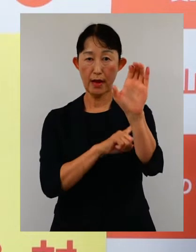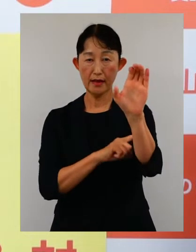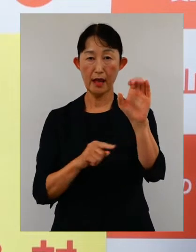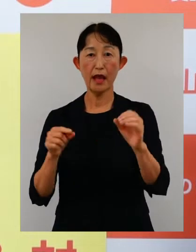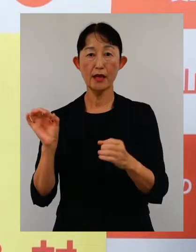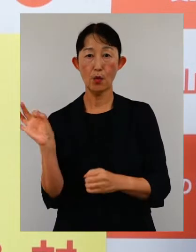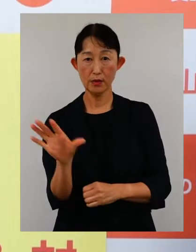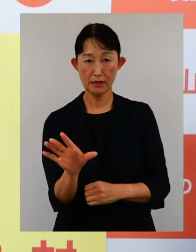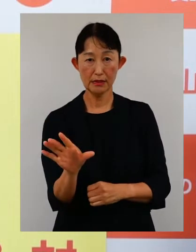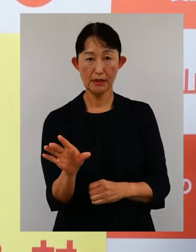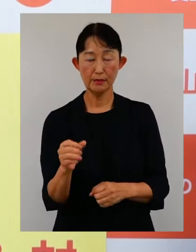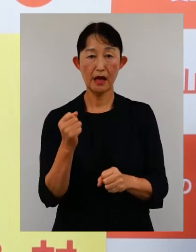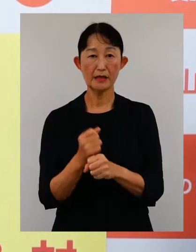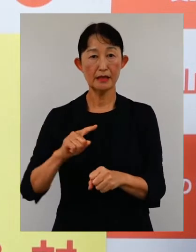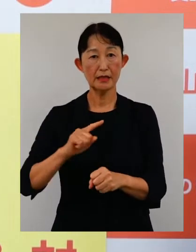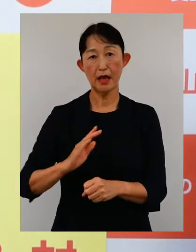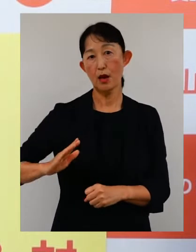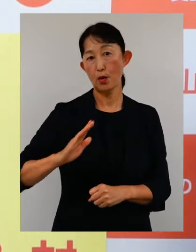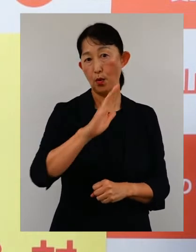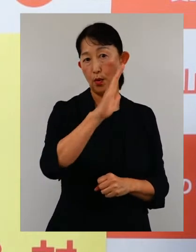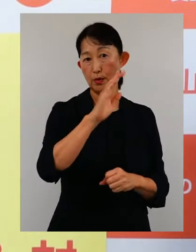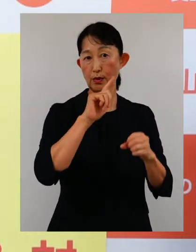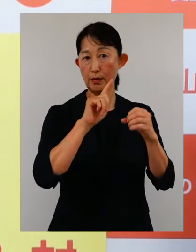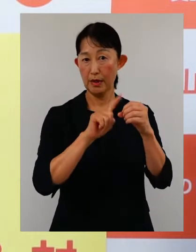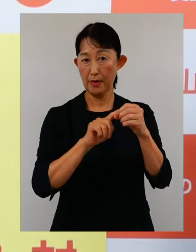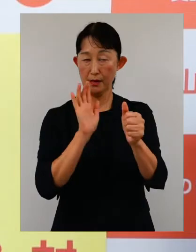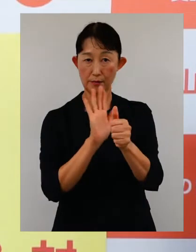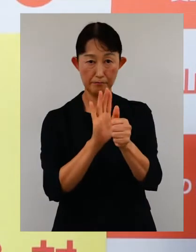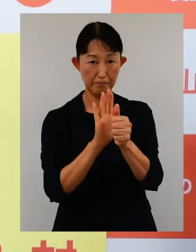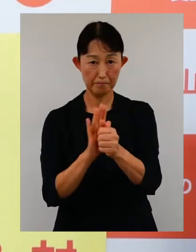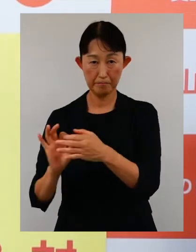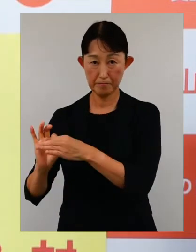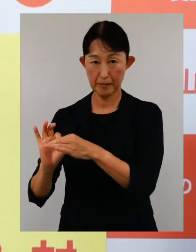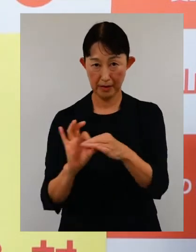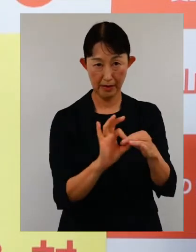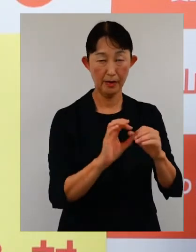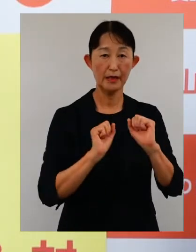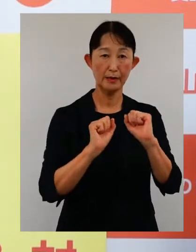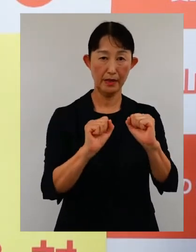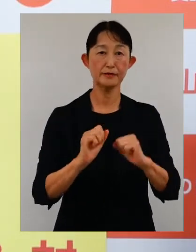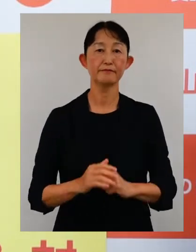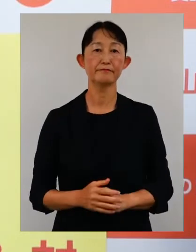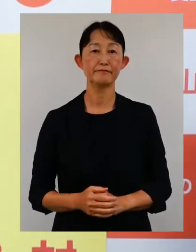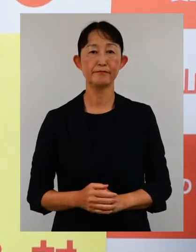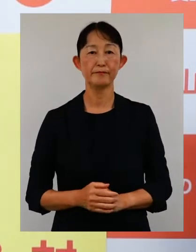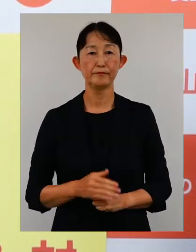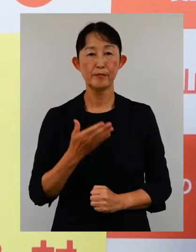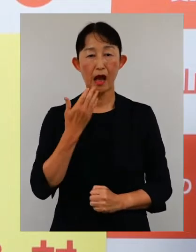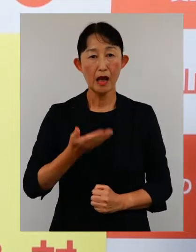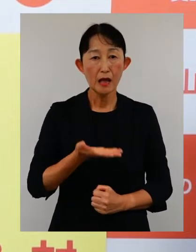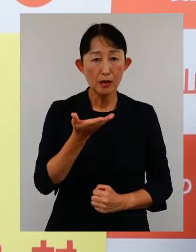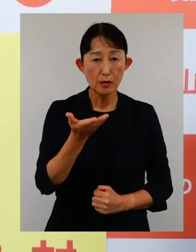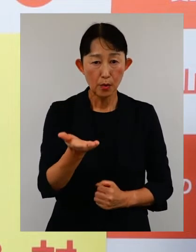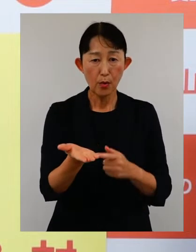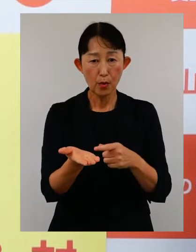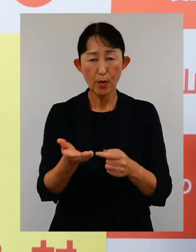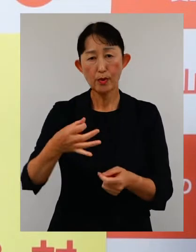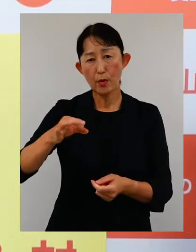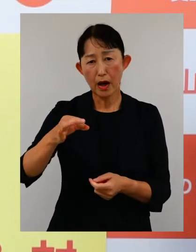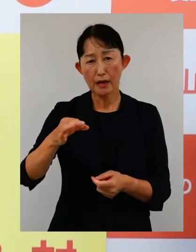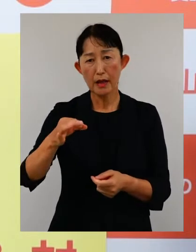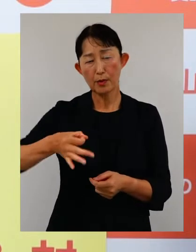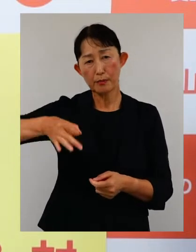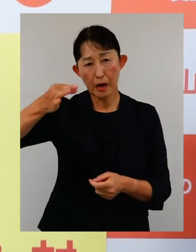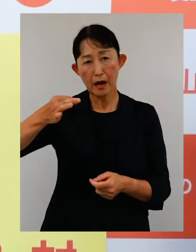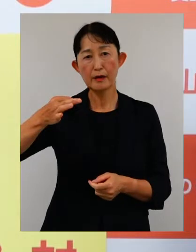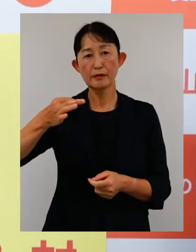生産性の向上に向けた取り組みを引き続き支援いたします。また、飼料原料価格の高騰も続いていること